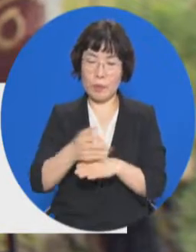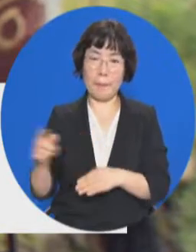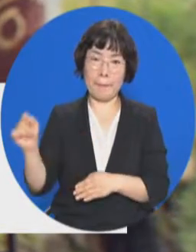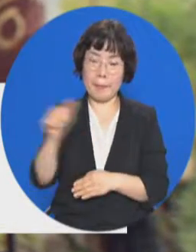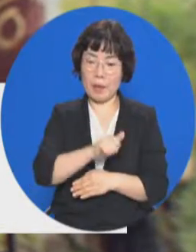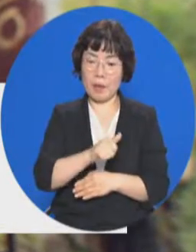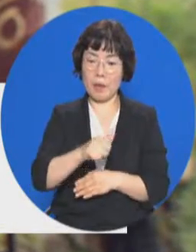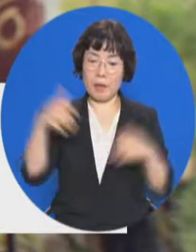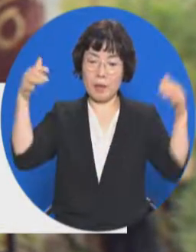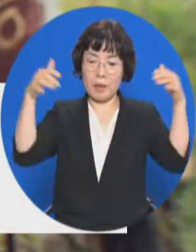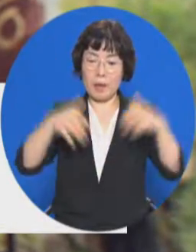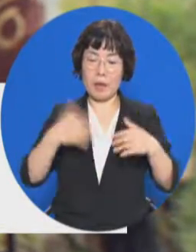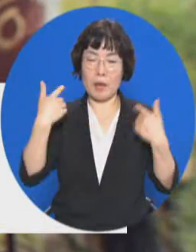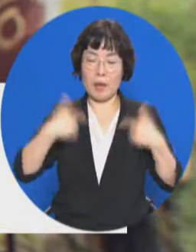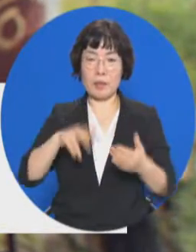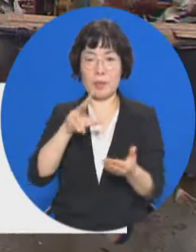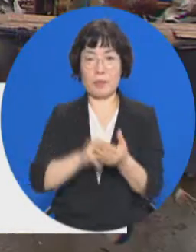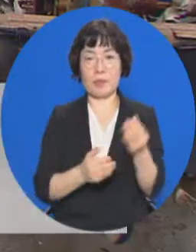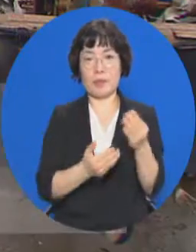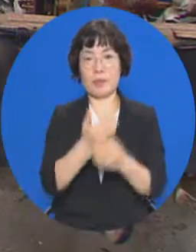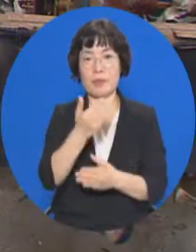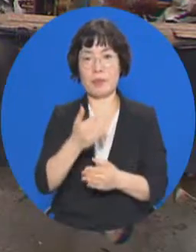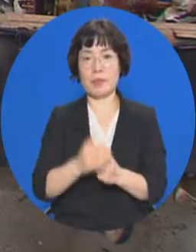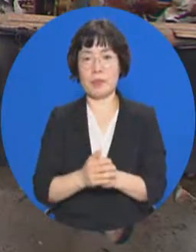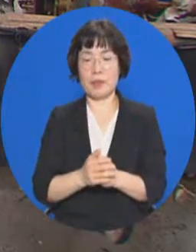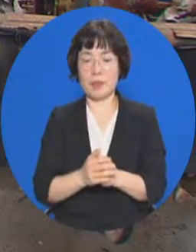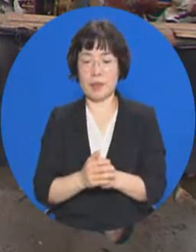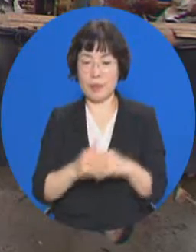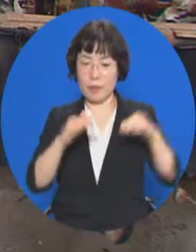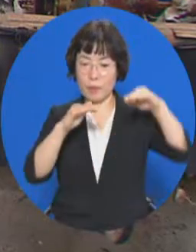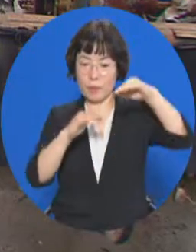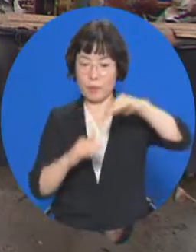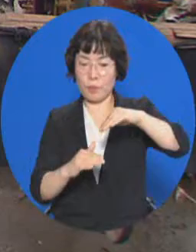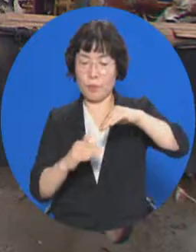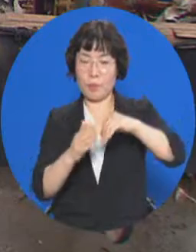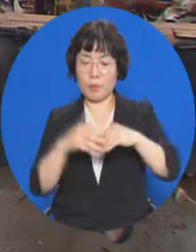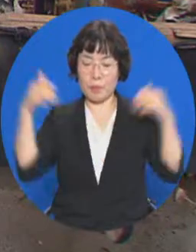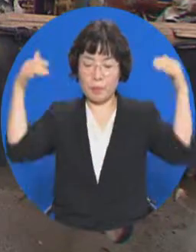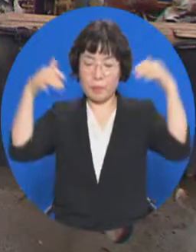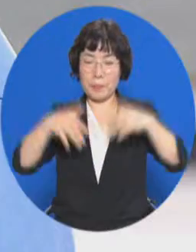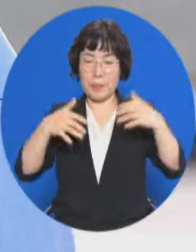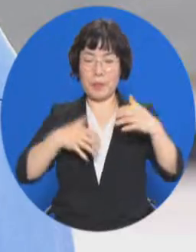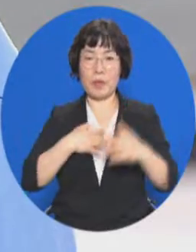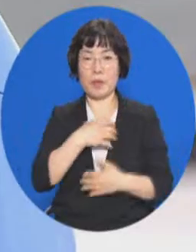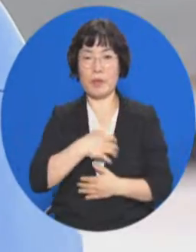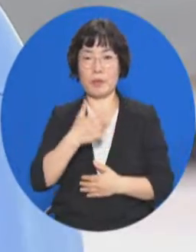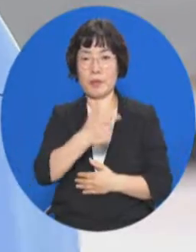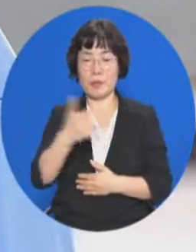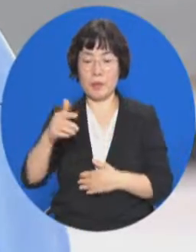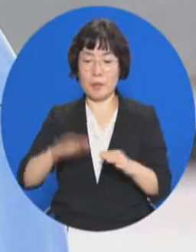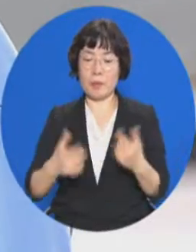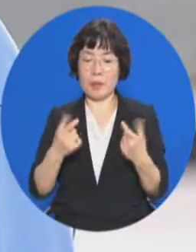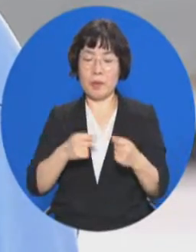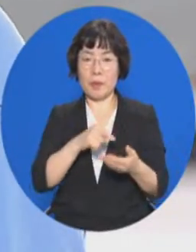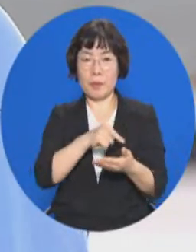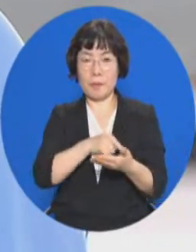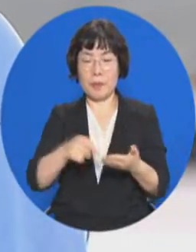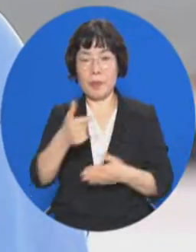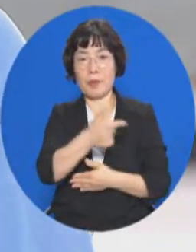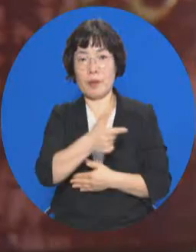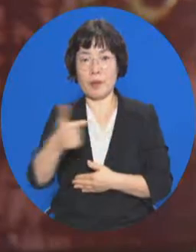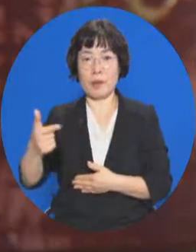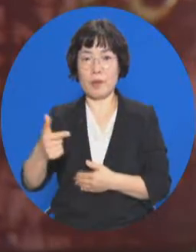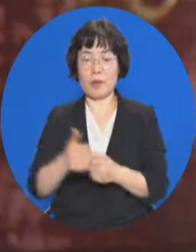된 장마철에 항상 문제가 있어서. 지대가 낮은 탓에 호우 때마다 가슴을 졸였지만 이번처럼 피해가 큰 경우도